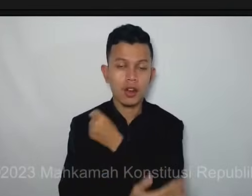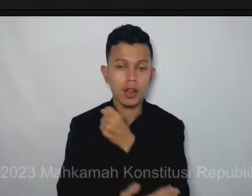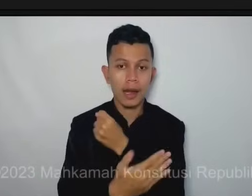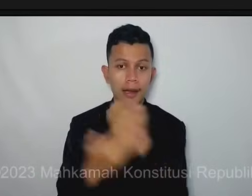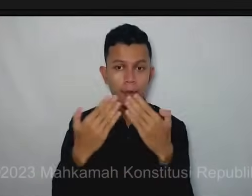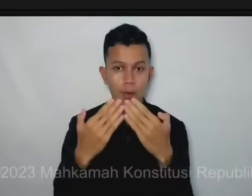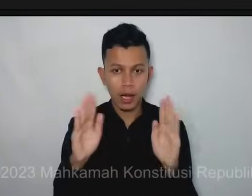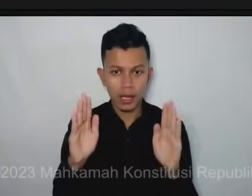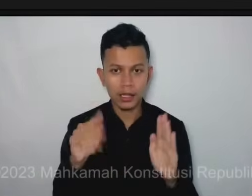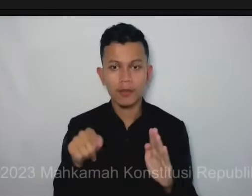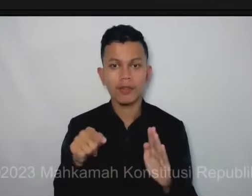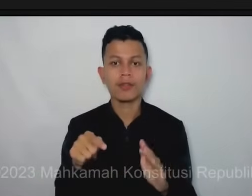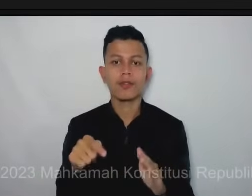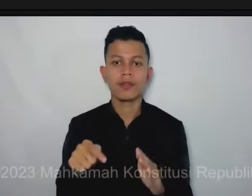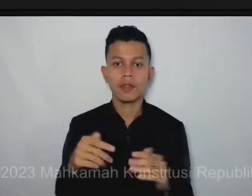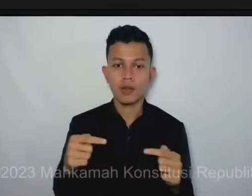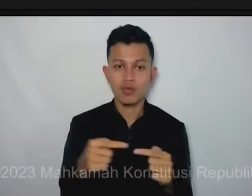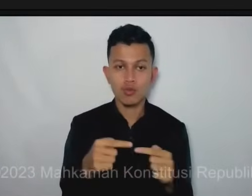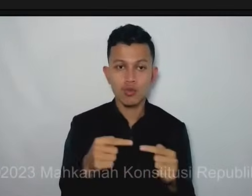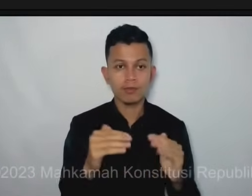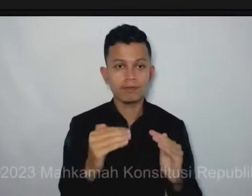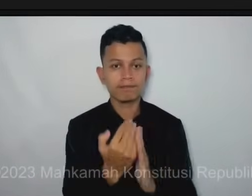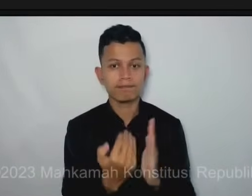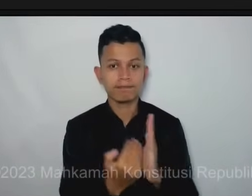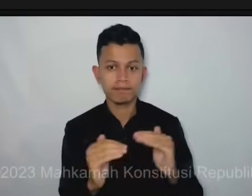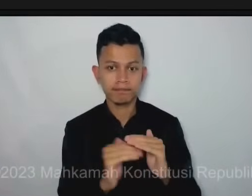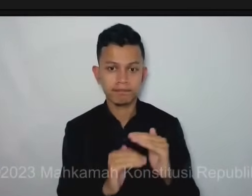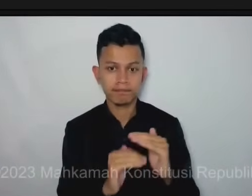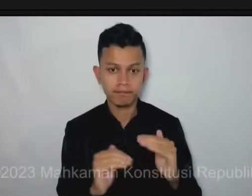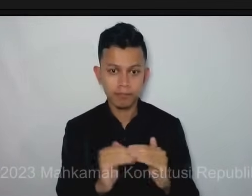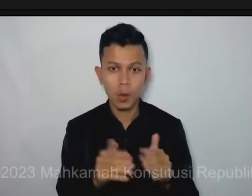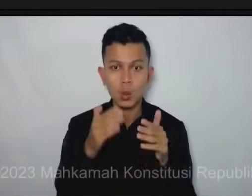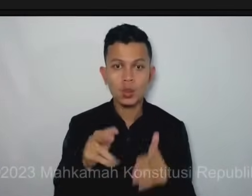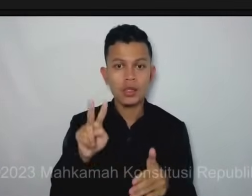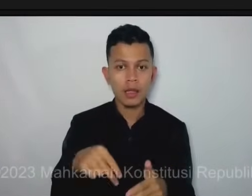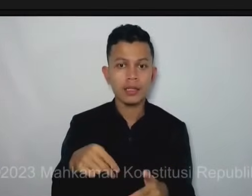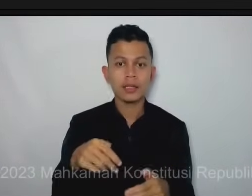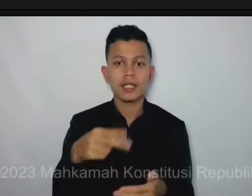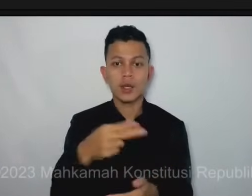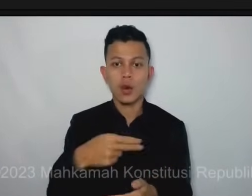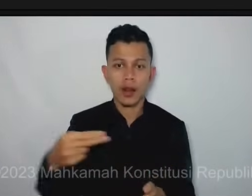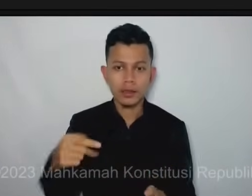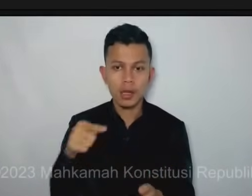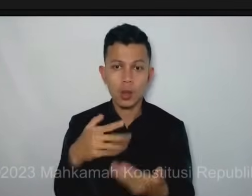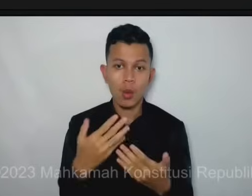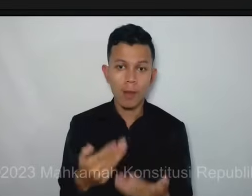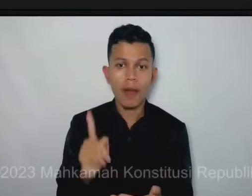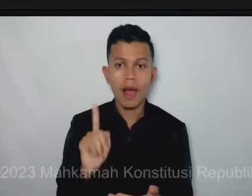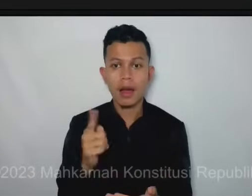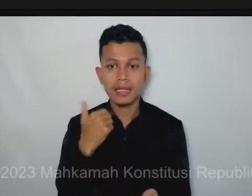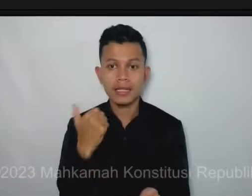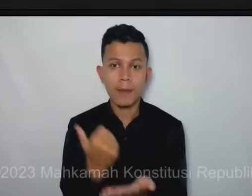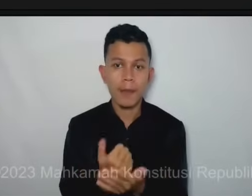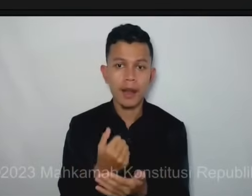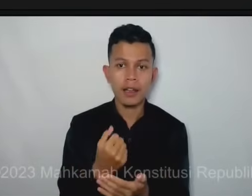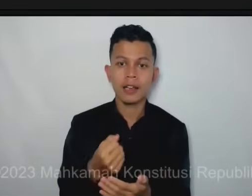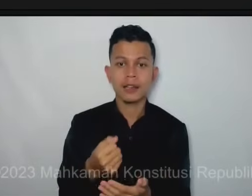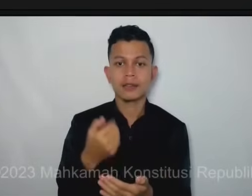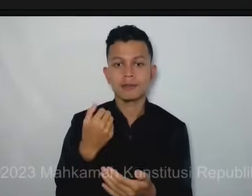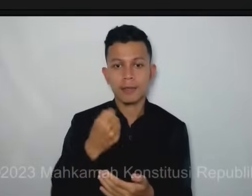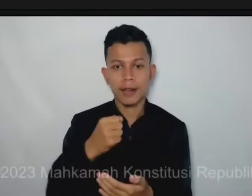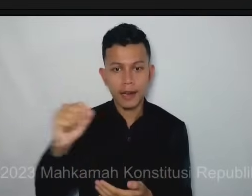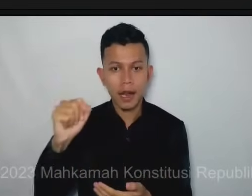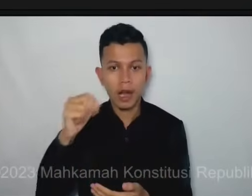konsusional konsional democratic state khususnya di Indonesia adalah terdapatnya jaminan kemerdekaan bagi